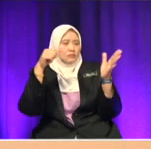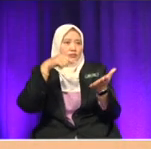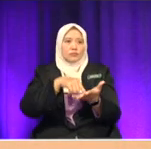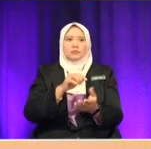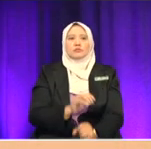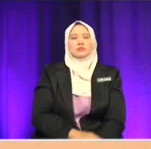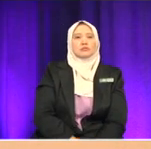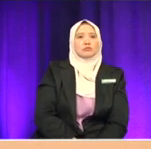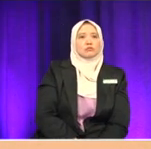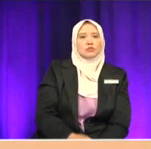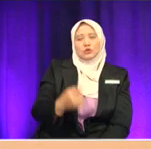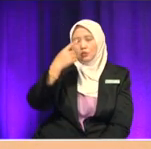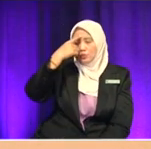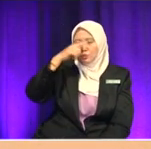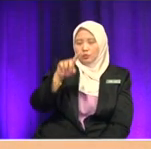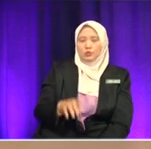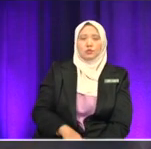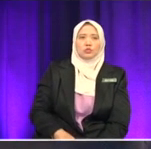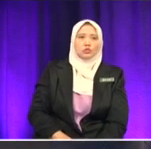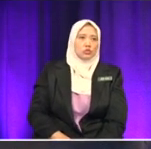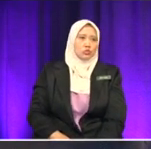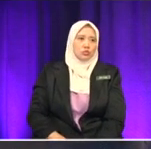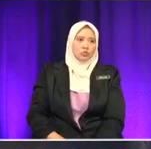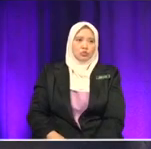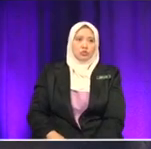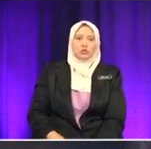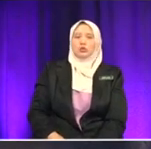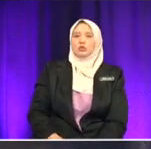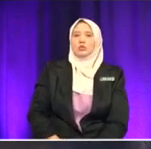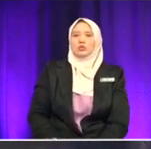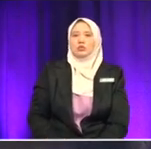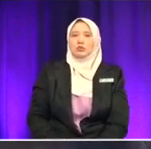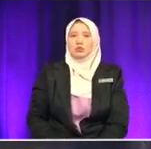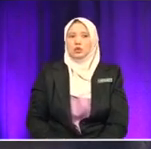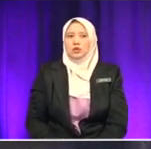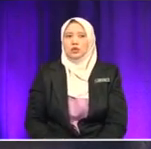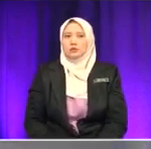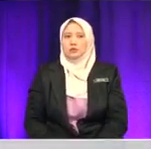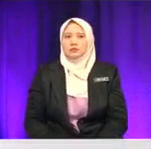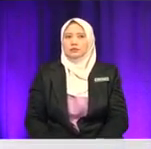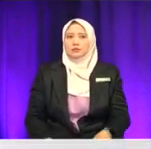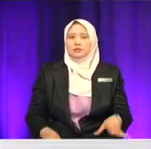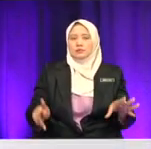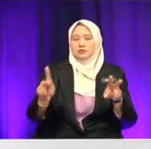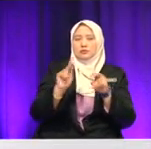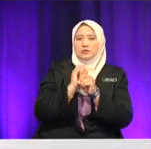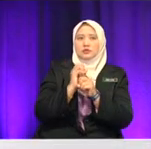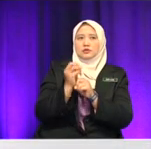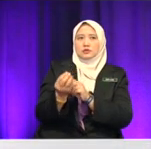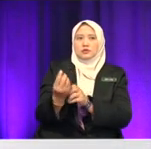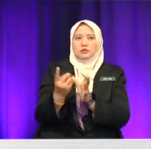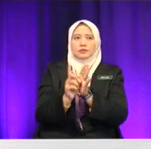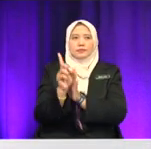berkepekatan tinggi. Siapa nak cuba? Saya, cikgu. Okey, dipersilakan Abbas. Kawasan jernih itu maksud